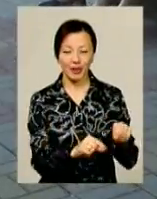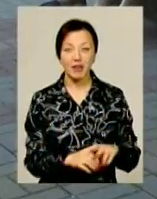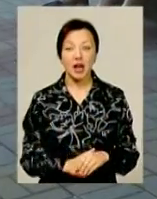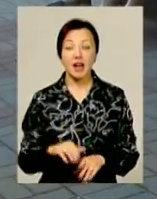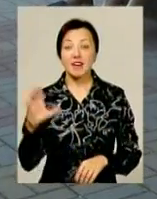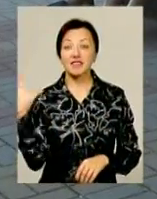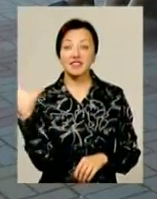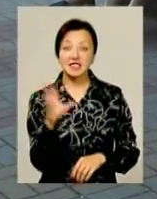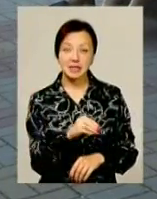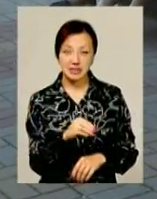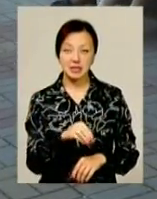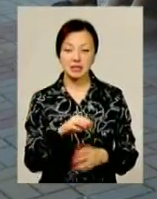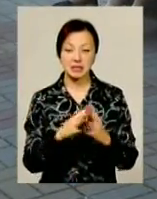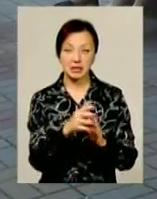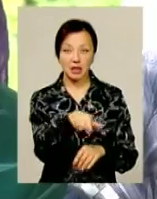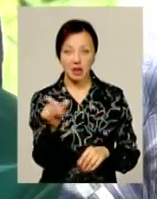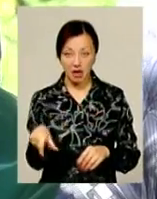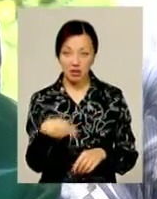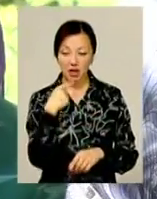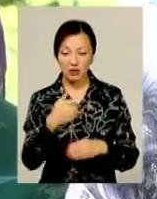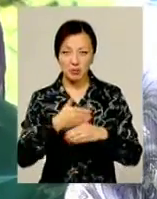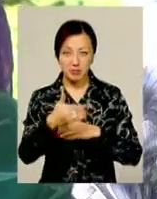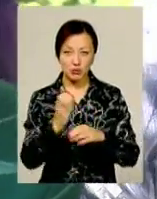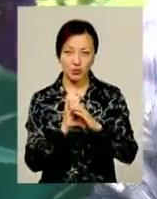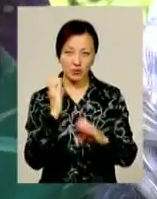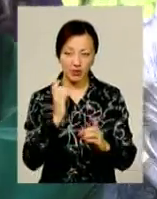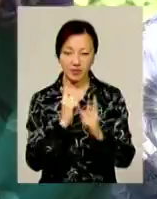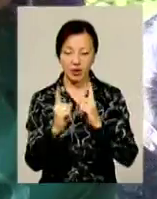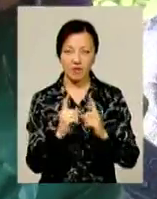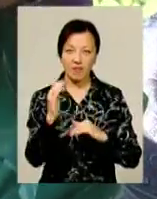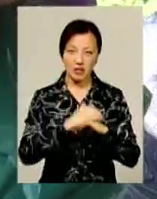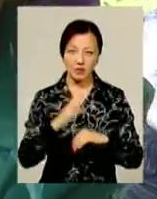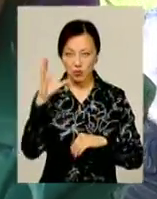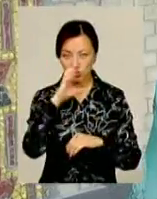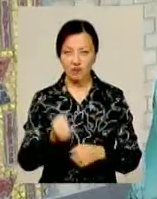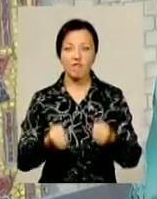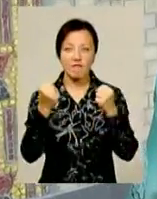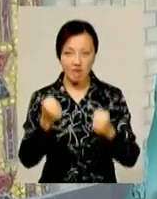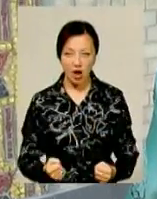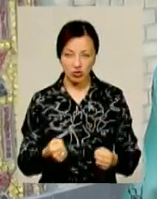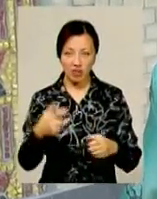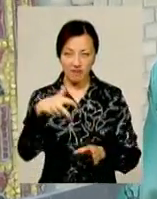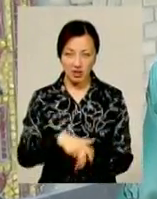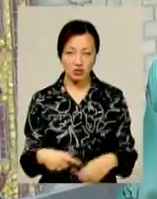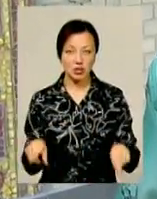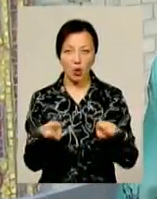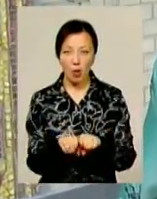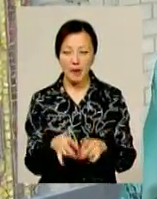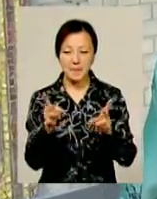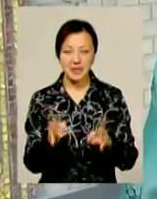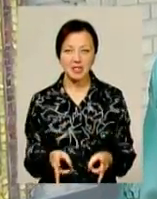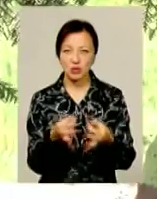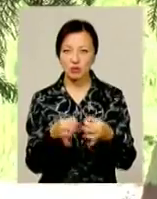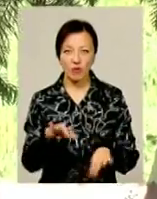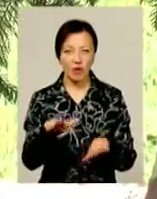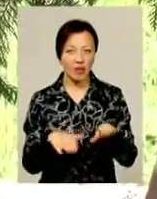Усі селяни одностайно стверджують, фури їздять або пізно ввечері, або вночі, і вони важко навантажені, бо такої біди з дозволеною вагою